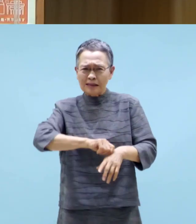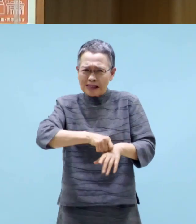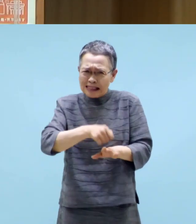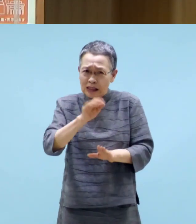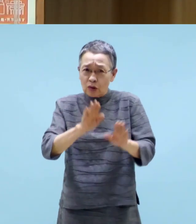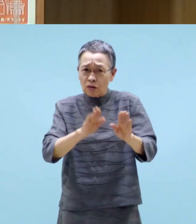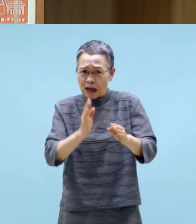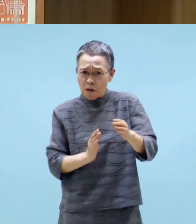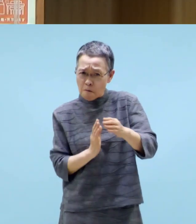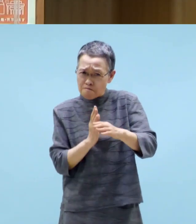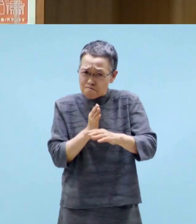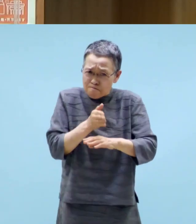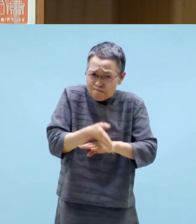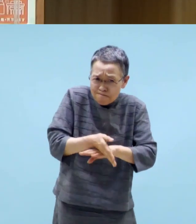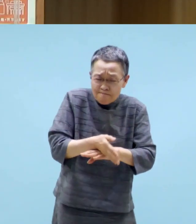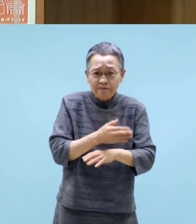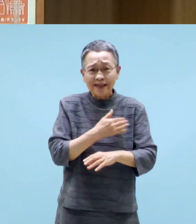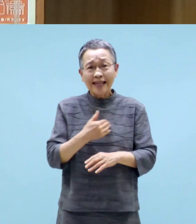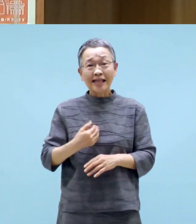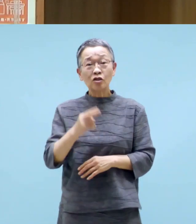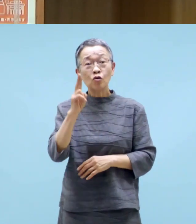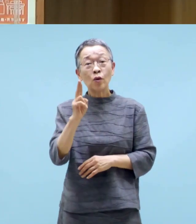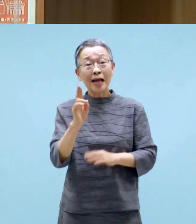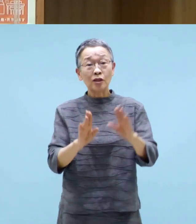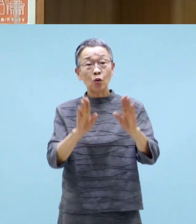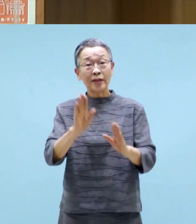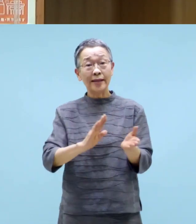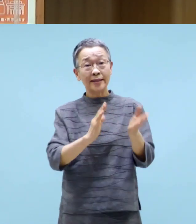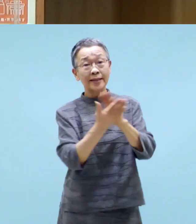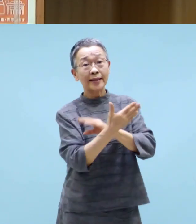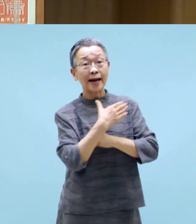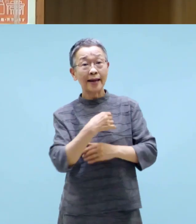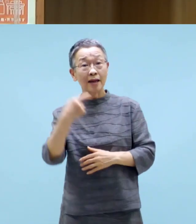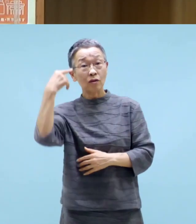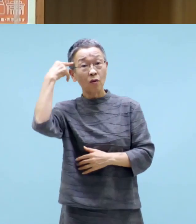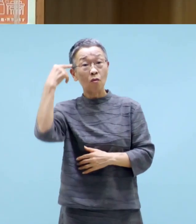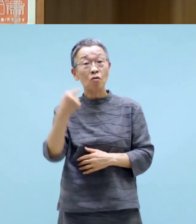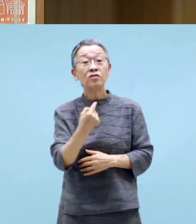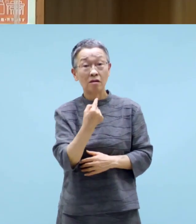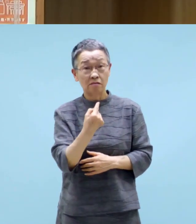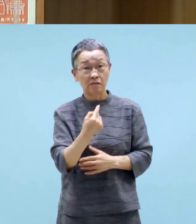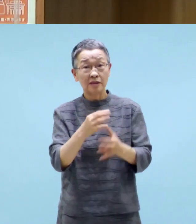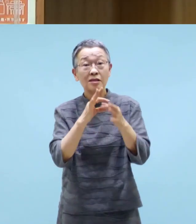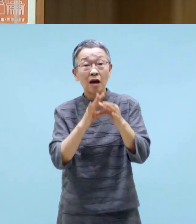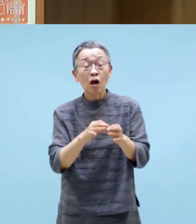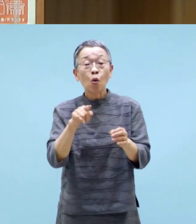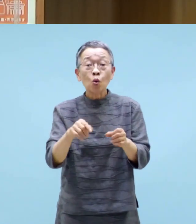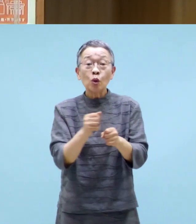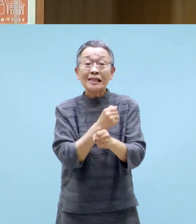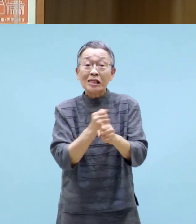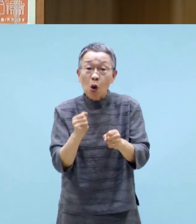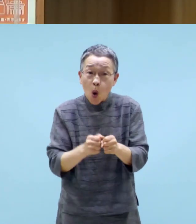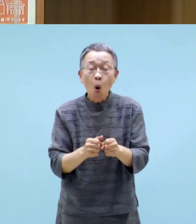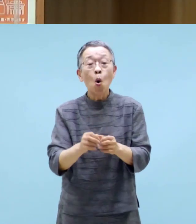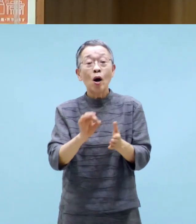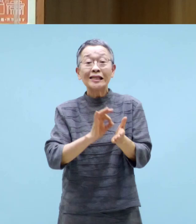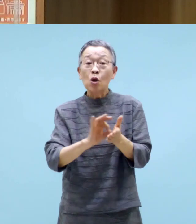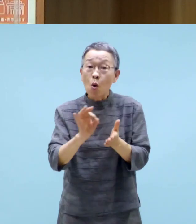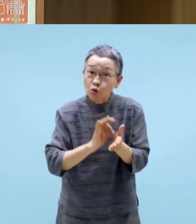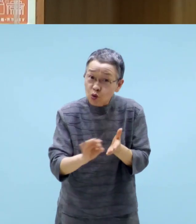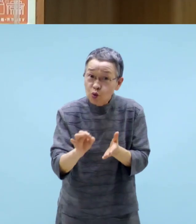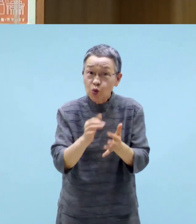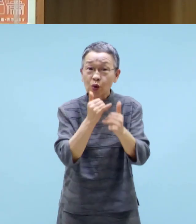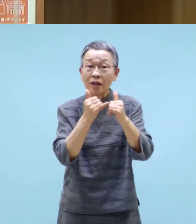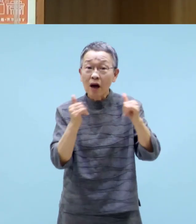を何とか乗り越えられるようにしたいというふうに思ってますので、ぜひですねこの事業を利用される方につきましてはそ